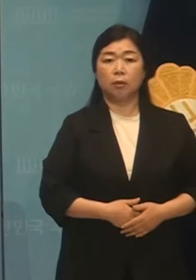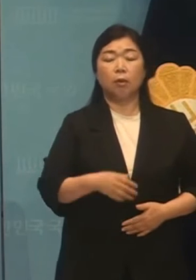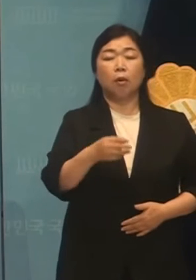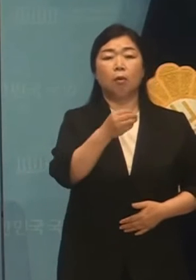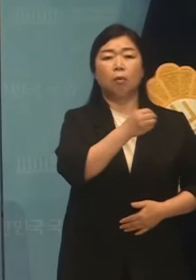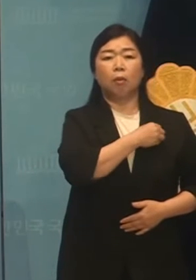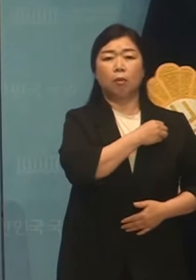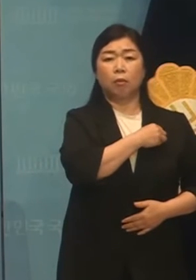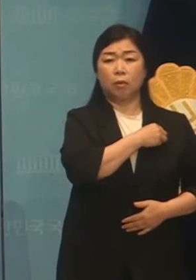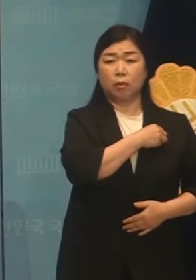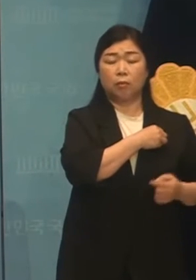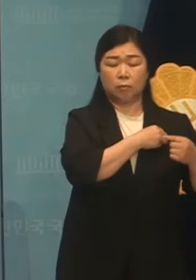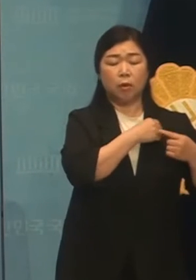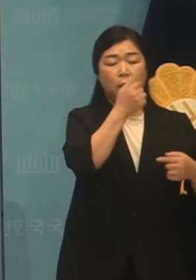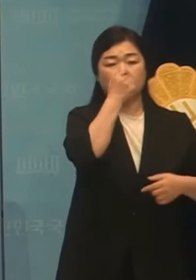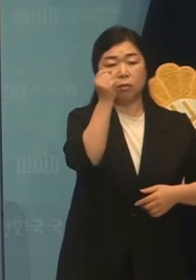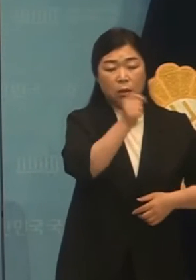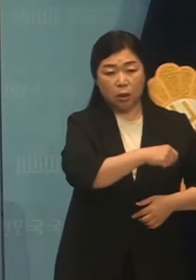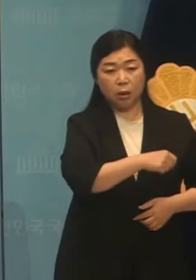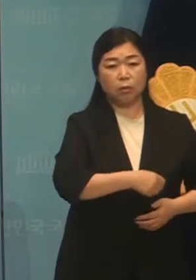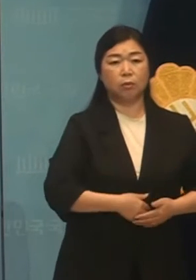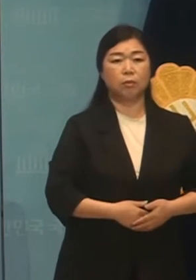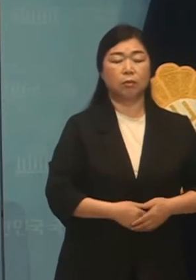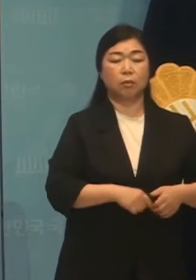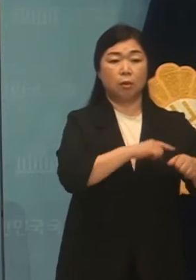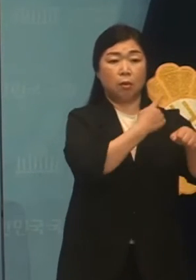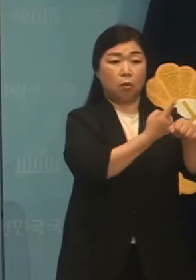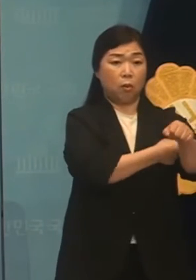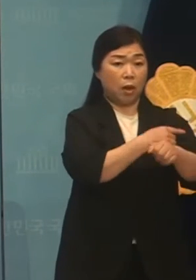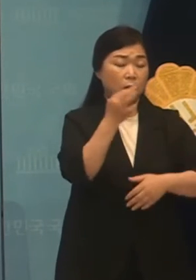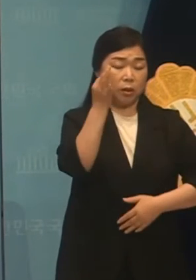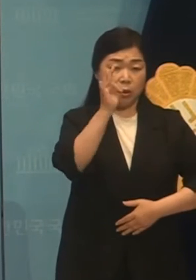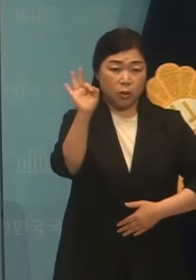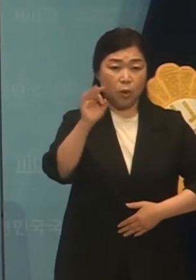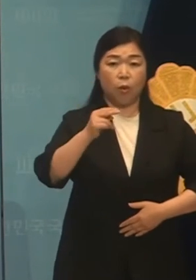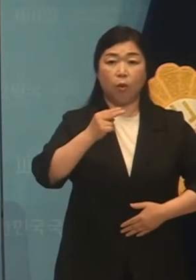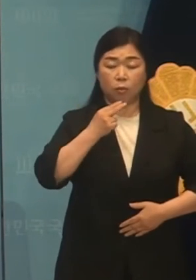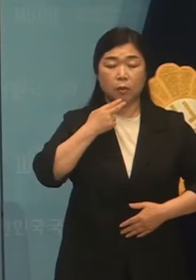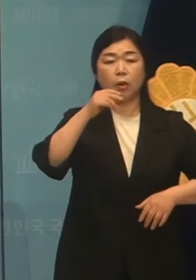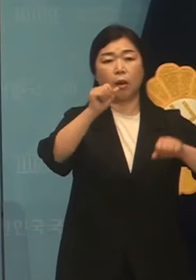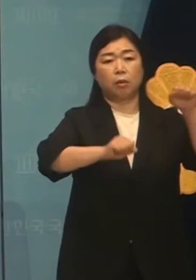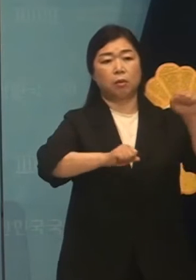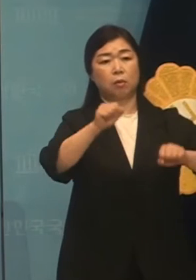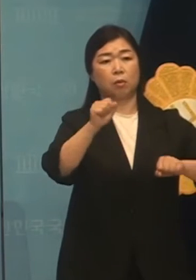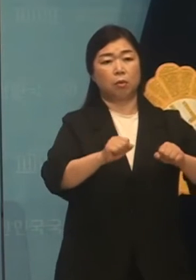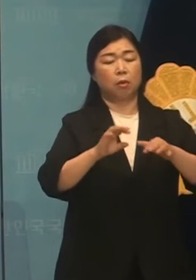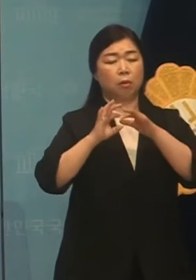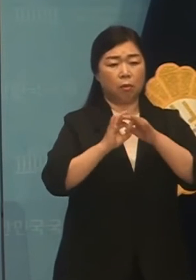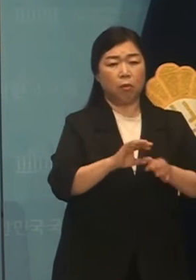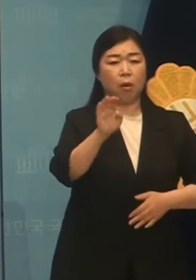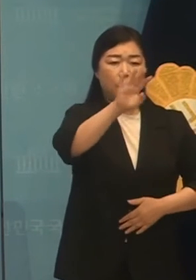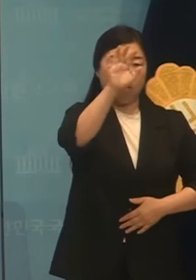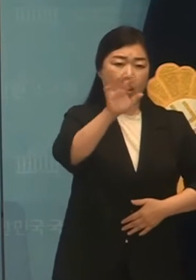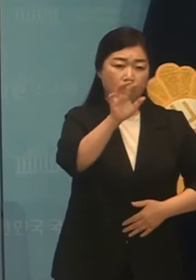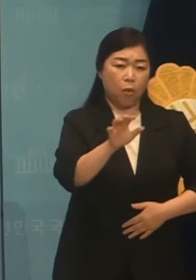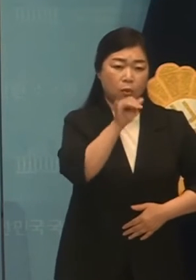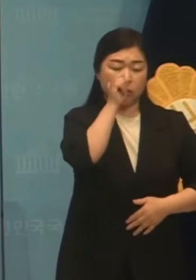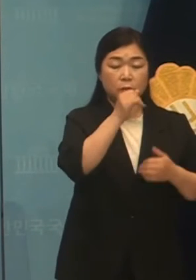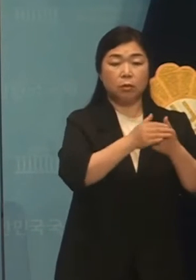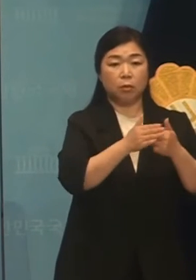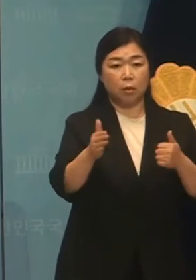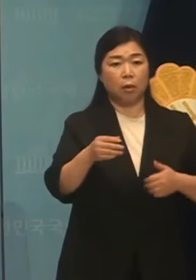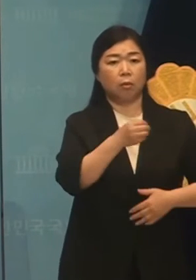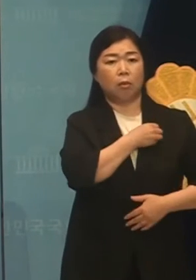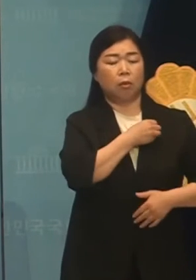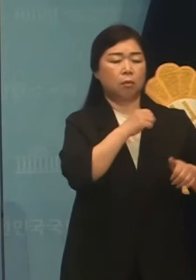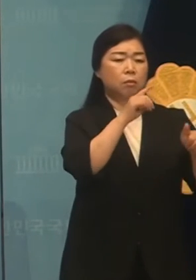당원을 멸시하고 당원의 권한을 인정하지 않는 이러한 행태가 반복되면서 당원들은 많이 우리